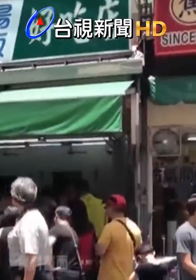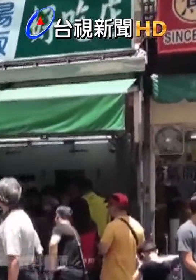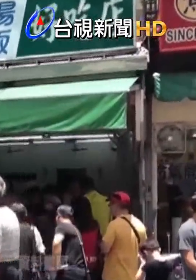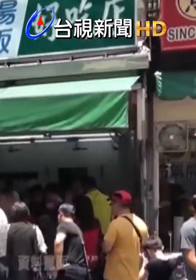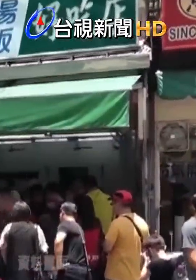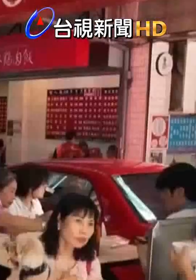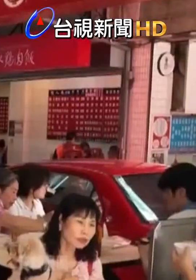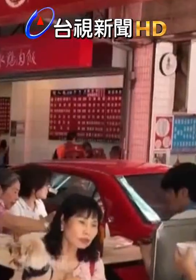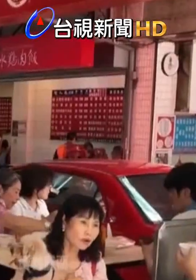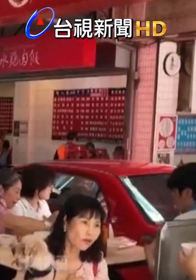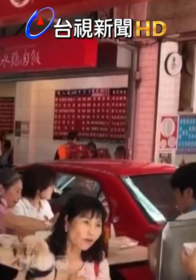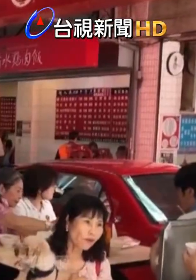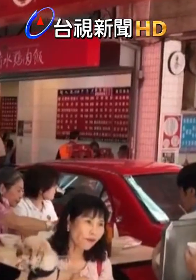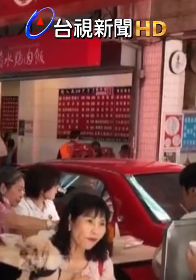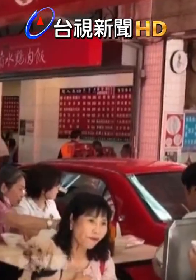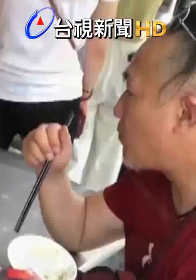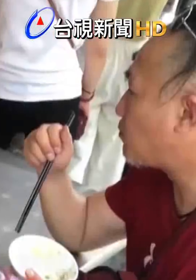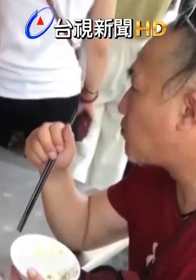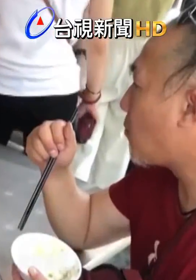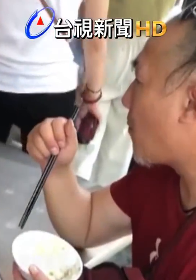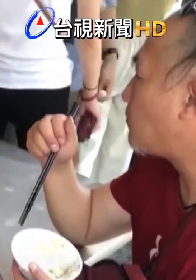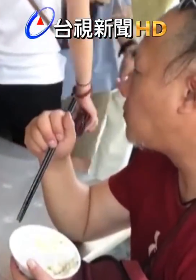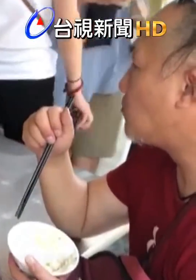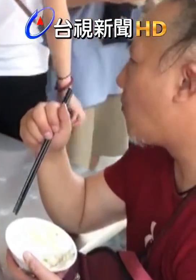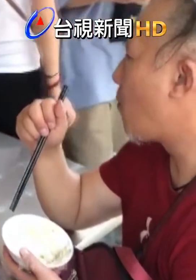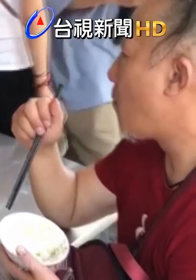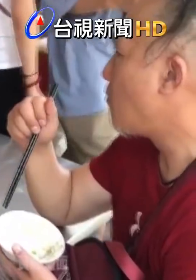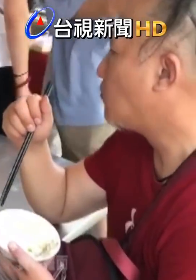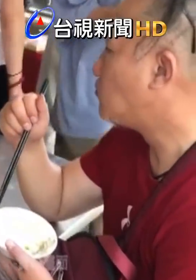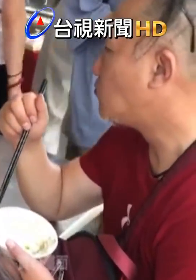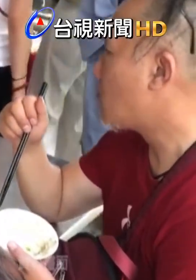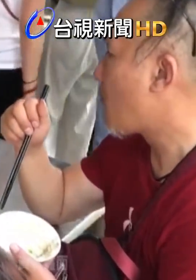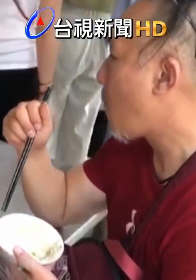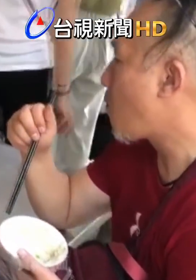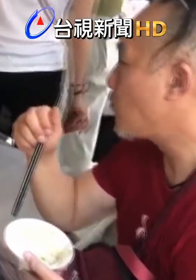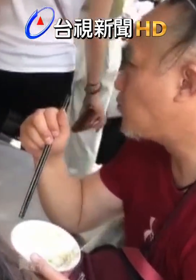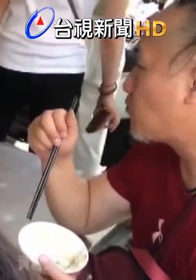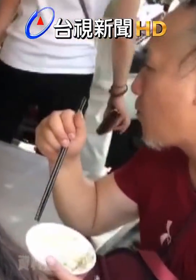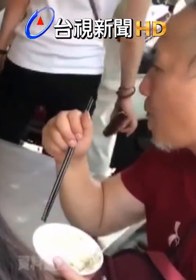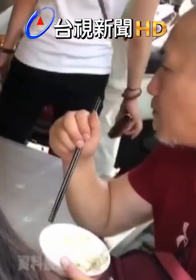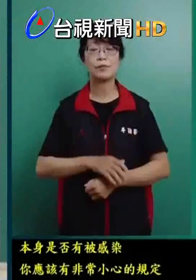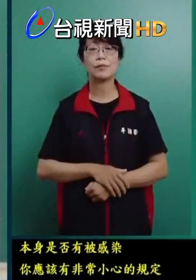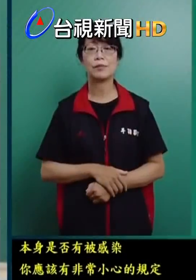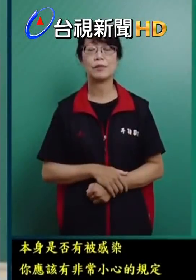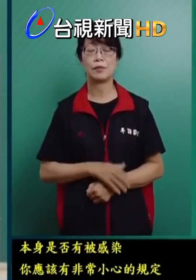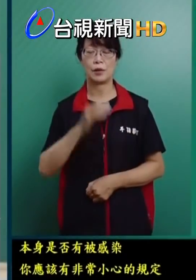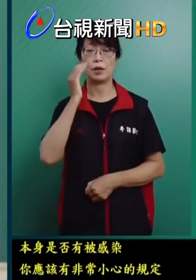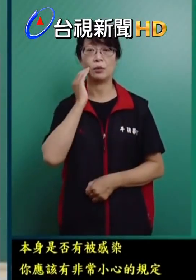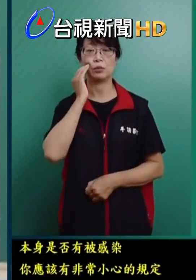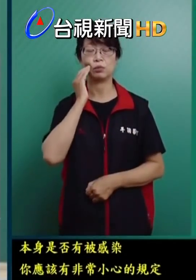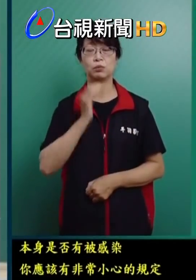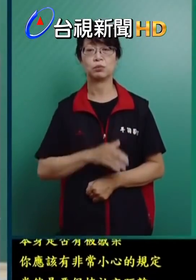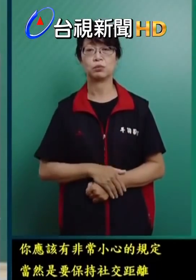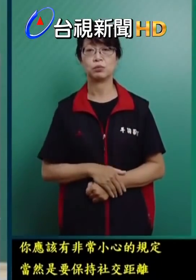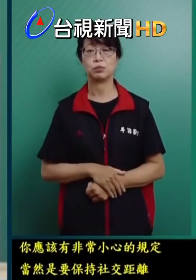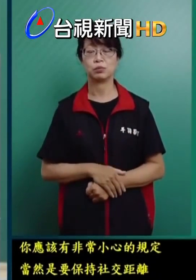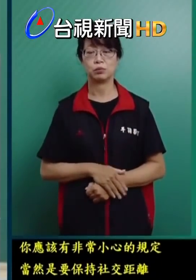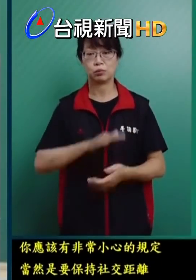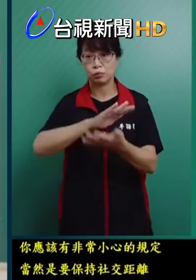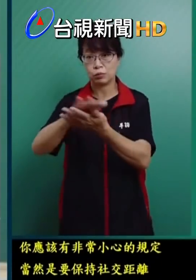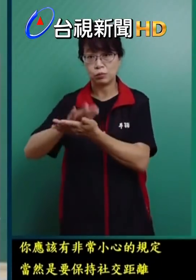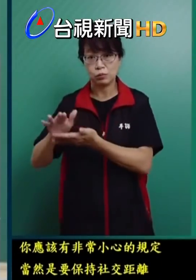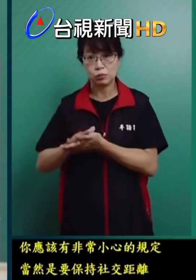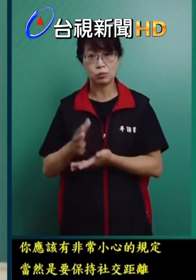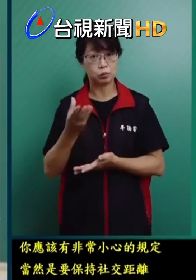放内用也得遵守防疫规定。黄伟哲丑话说在前头，要业者好自为之。 你如果没有做好彻底做好清